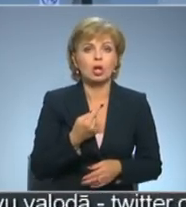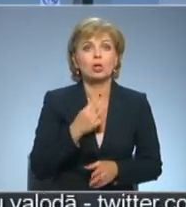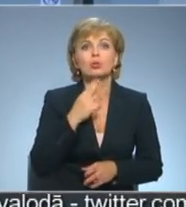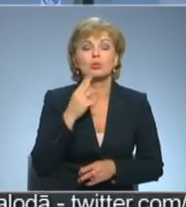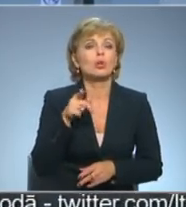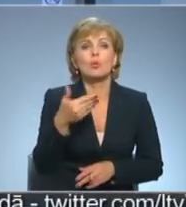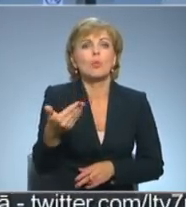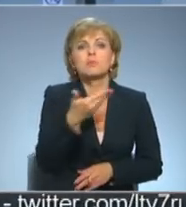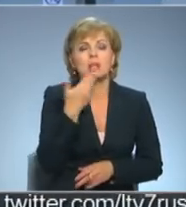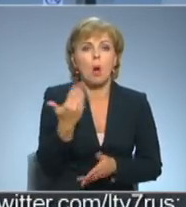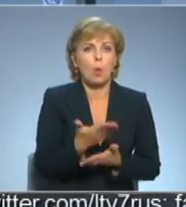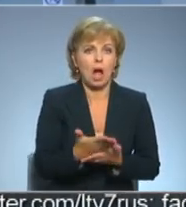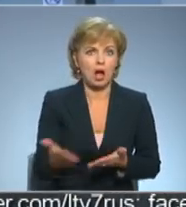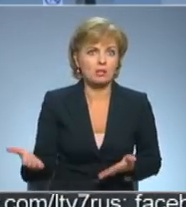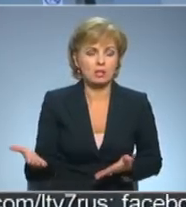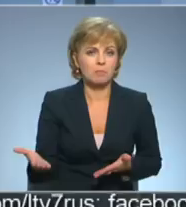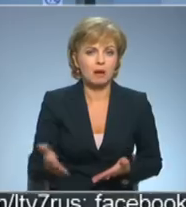kārtībā.